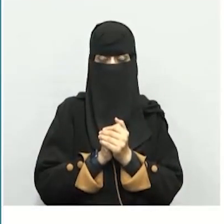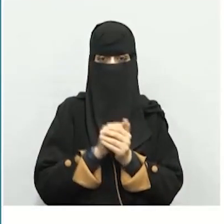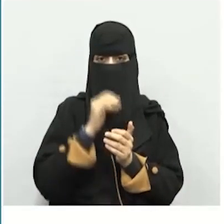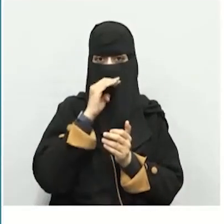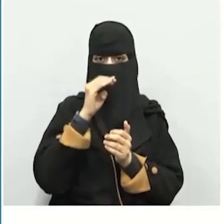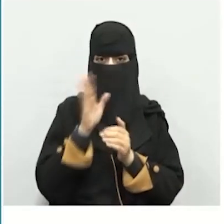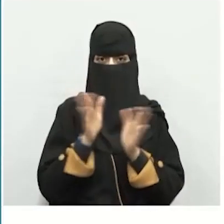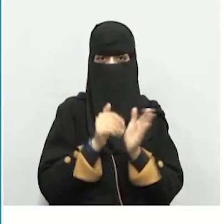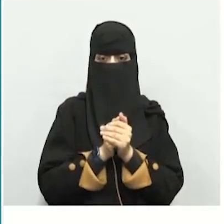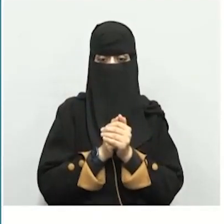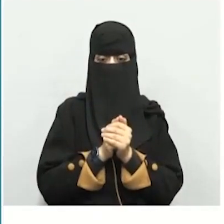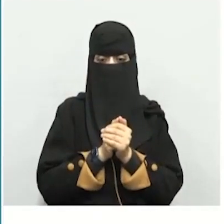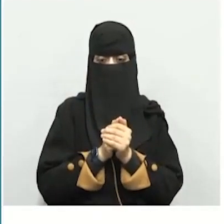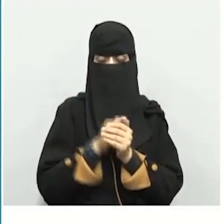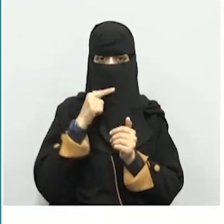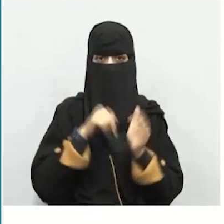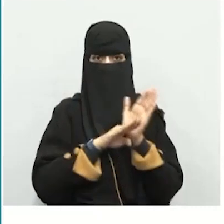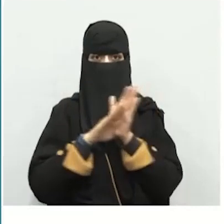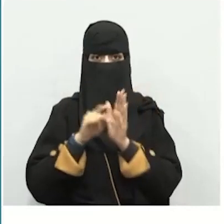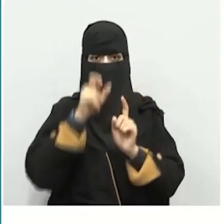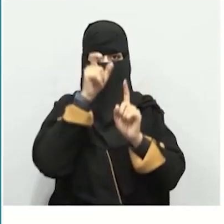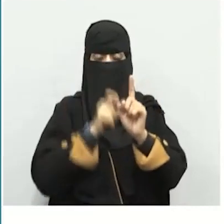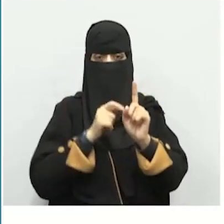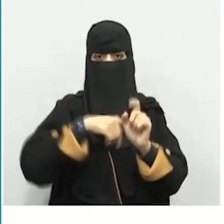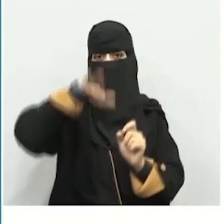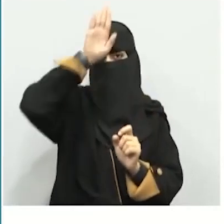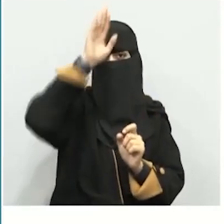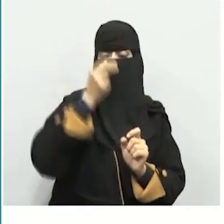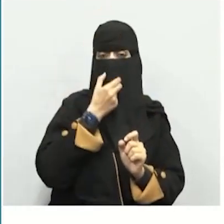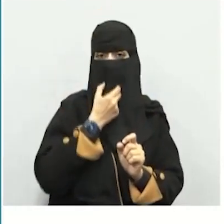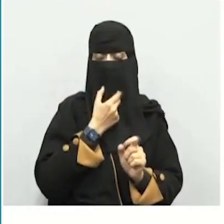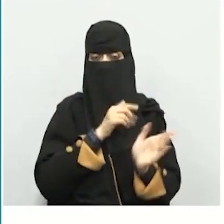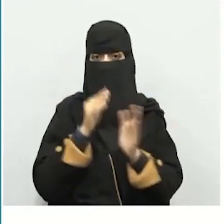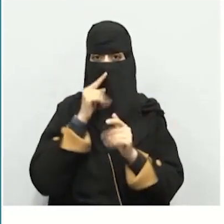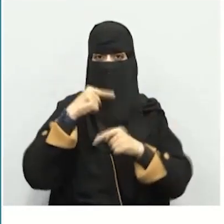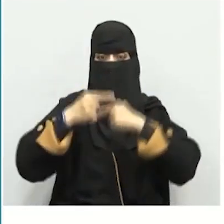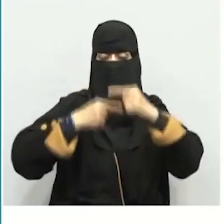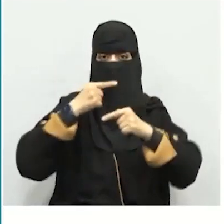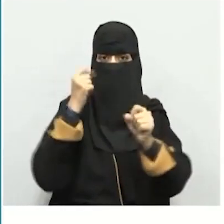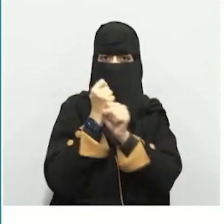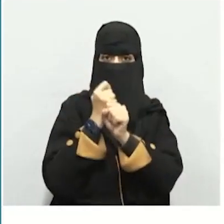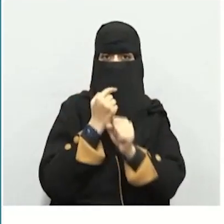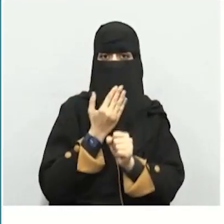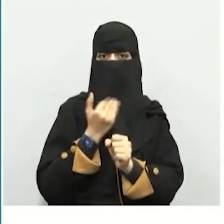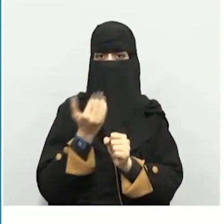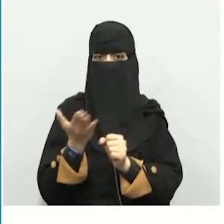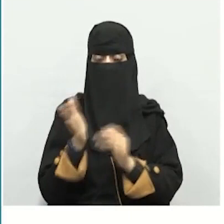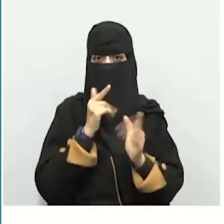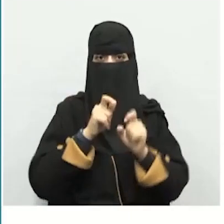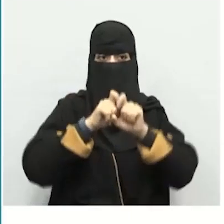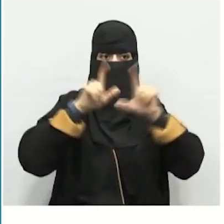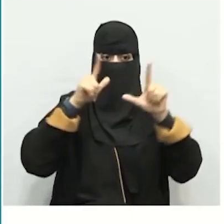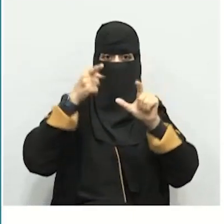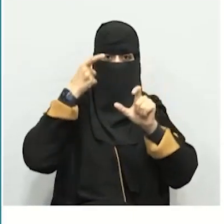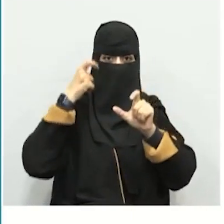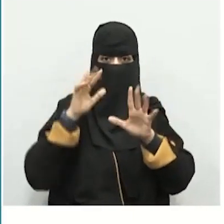الإجابة طلابي وطالباتي: يدعم خادم الحرمين الشريفين الملك سلمان بن عبد العزيز أعمال الخير، ومظاهر ذلك